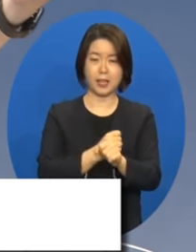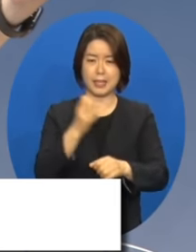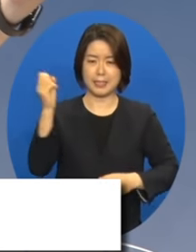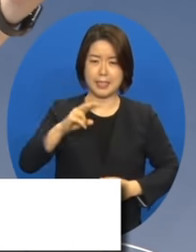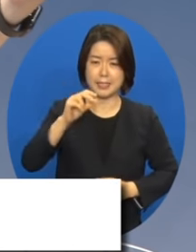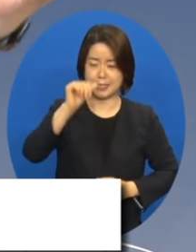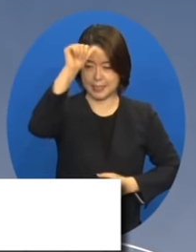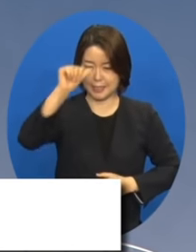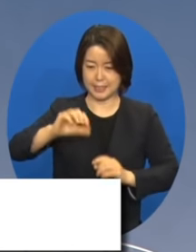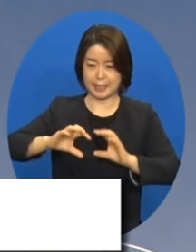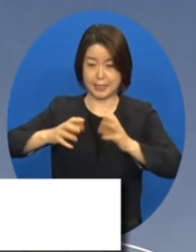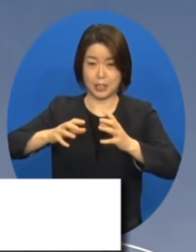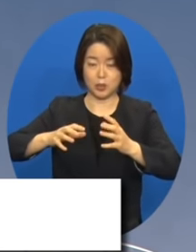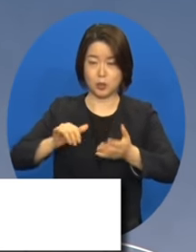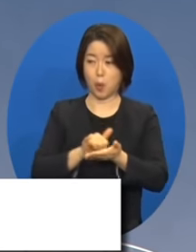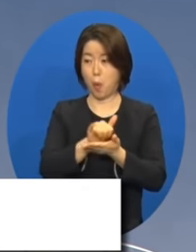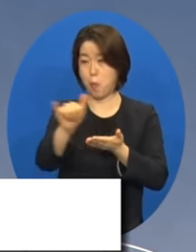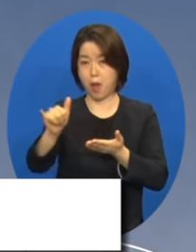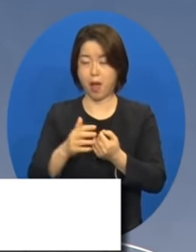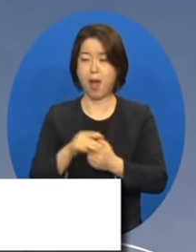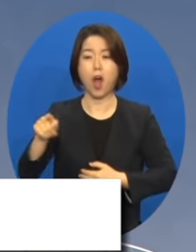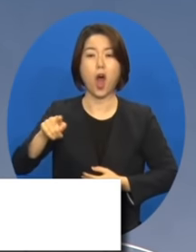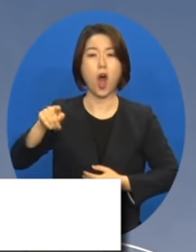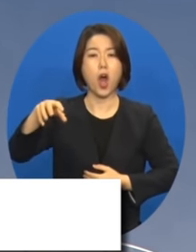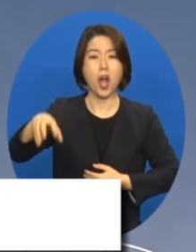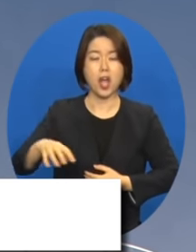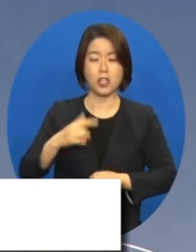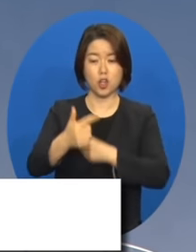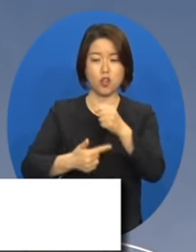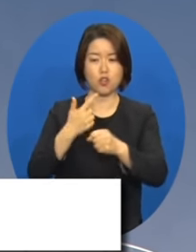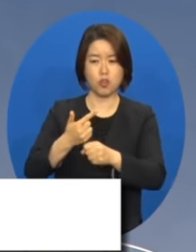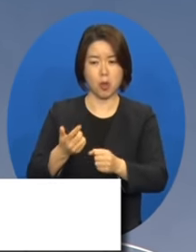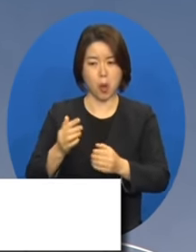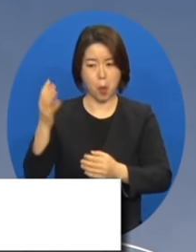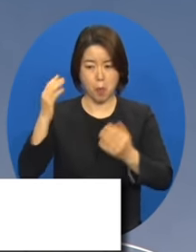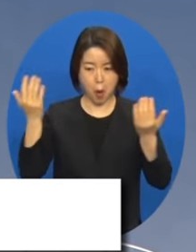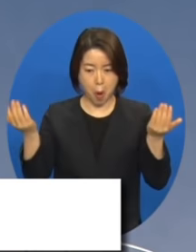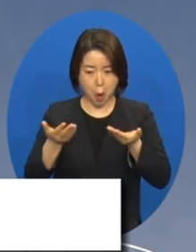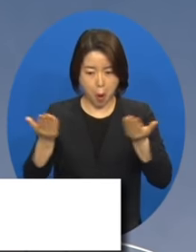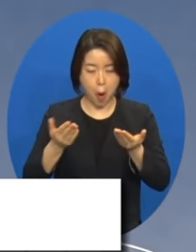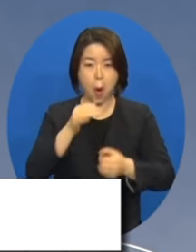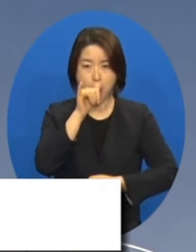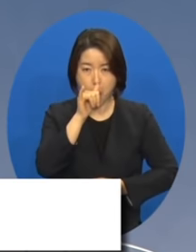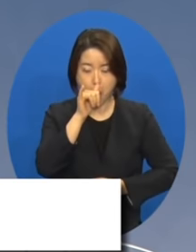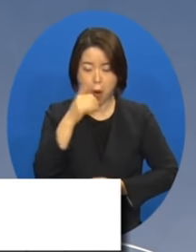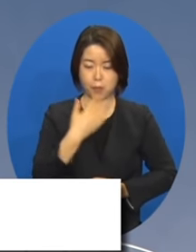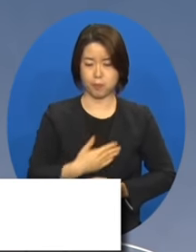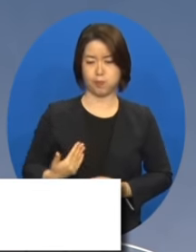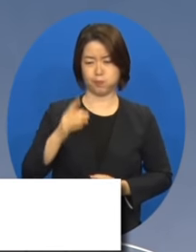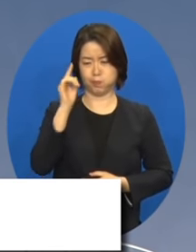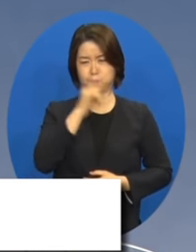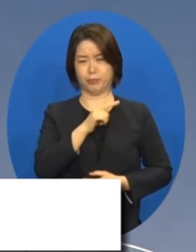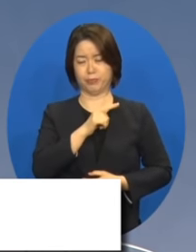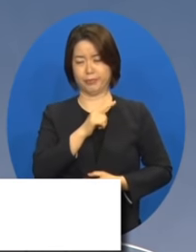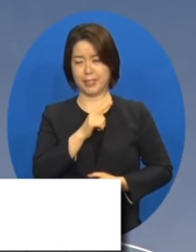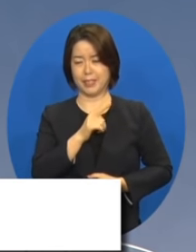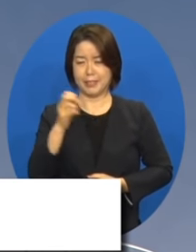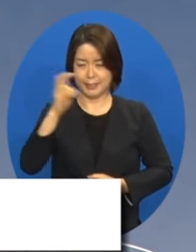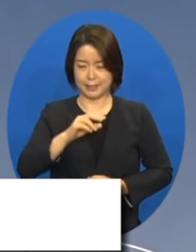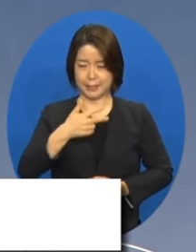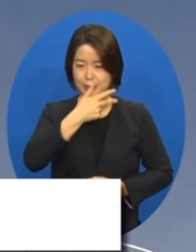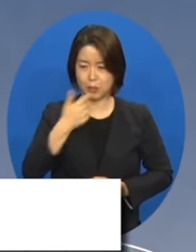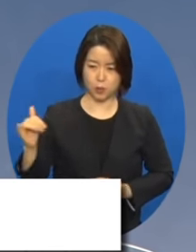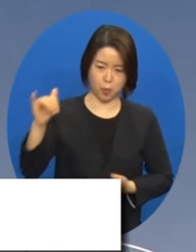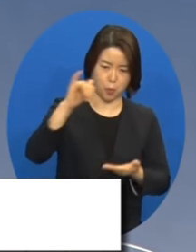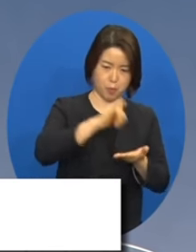갖습니다 인도에서 6년을 사역을 하다가 또 몸이 안 좋아서 다시 영국으로 돌아와서 몸을 추스리고